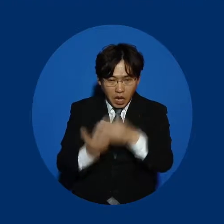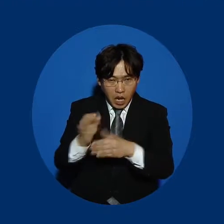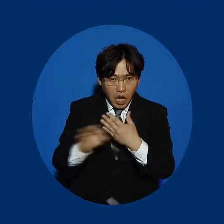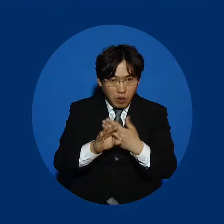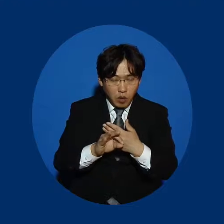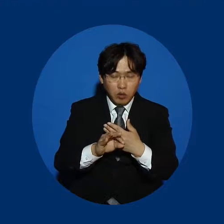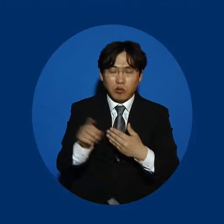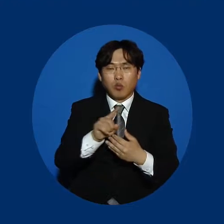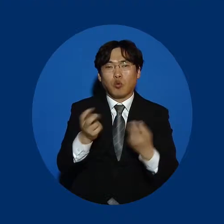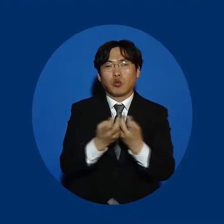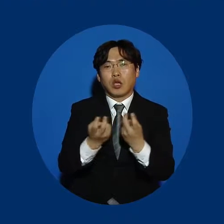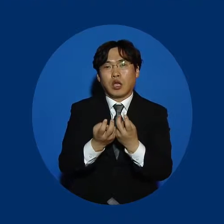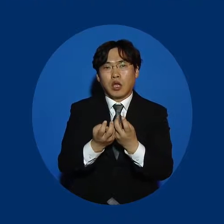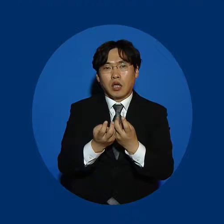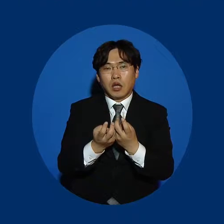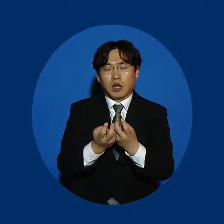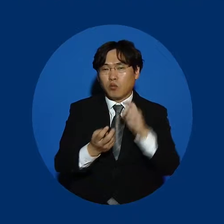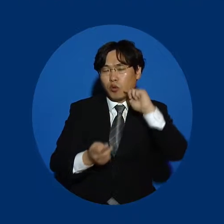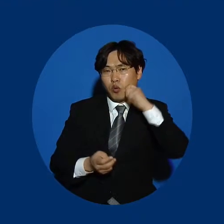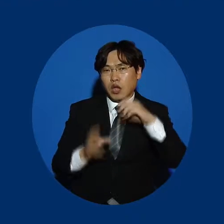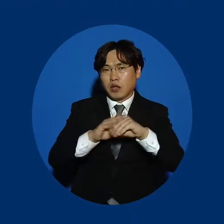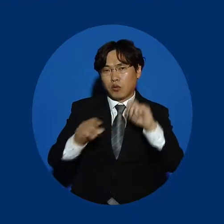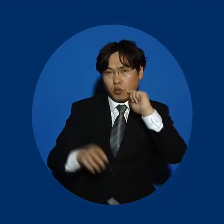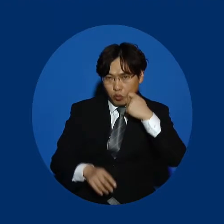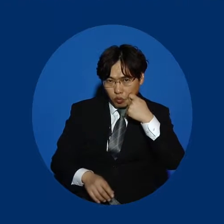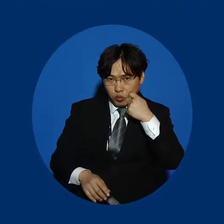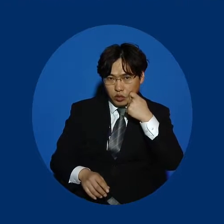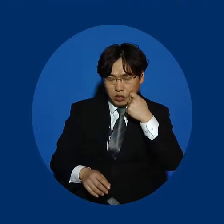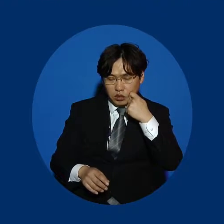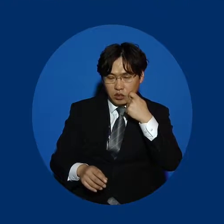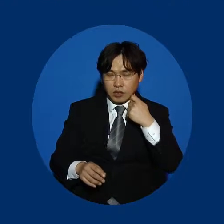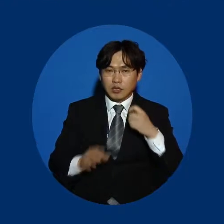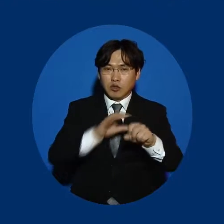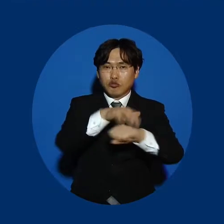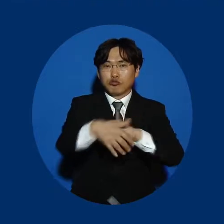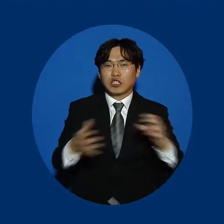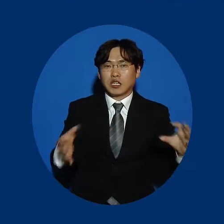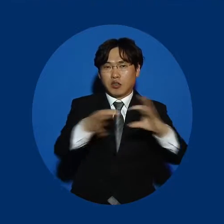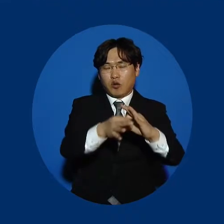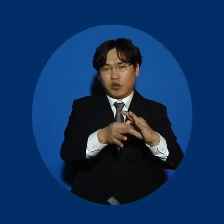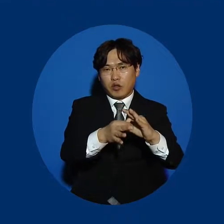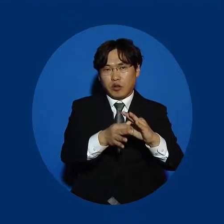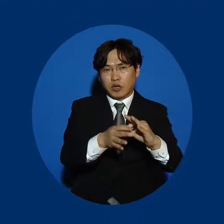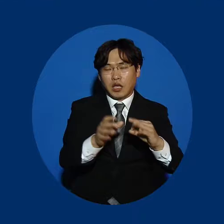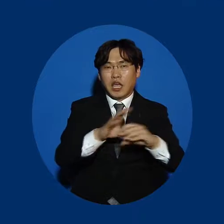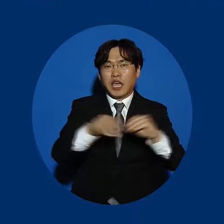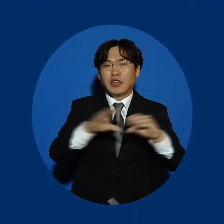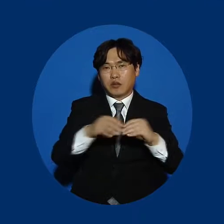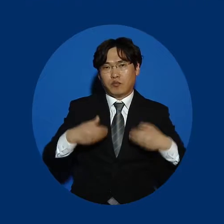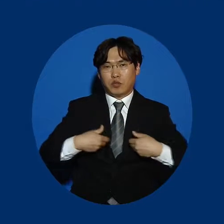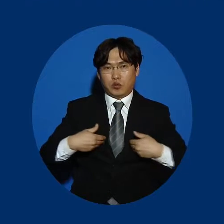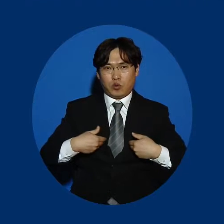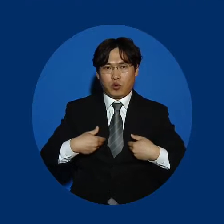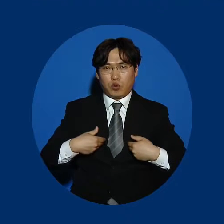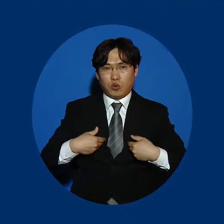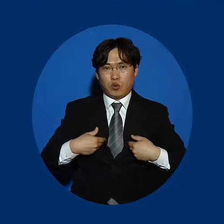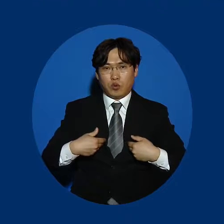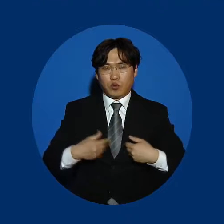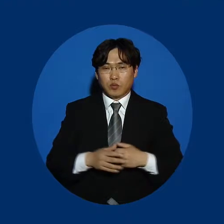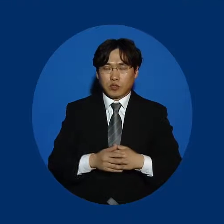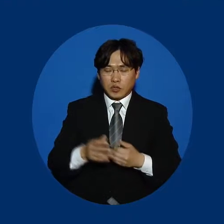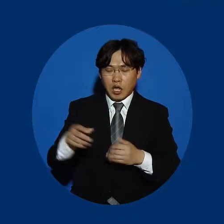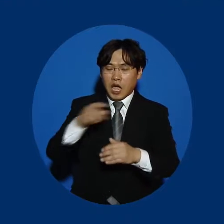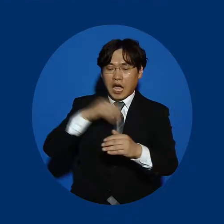간의 네트워크, 국제 간의 연대가 좀 필요하다라는 생각이 듭니다. 요거는 국내에서만 과거는 국내에서만 해결됐고